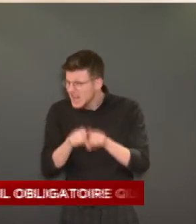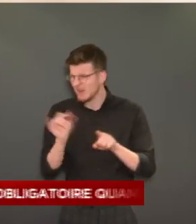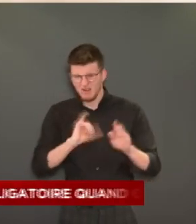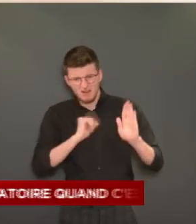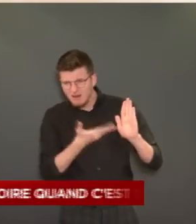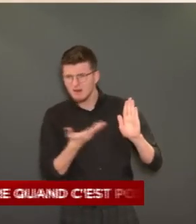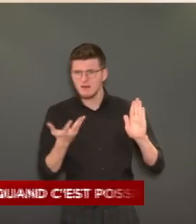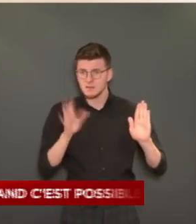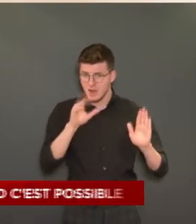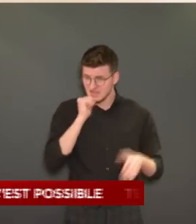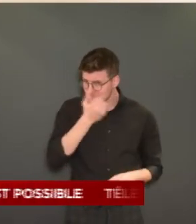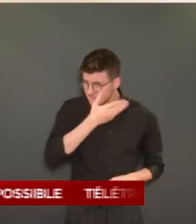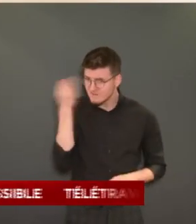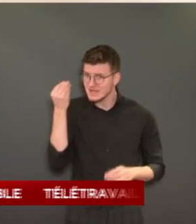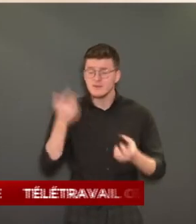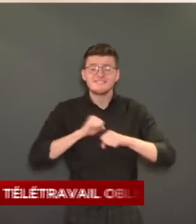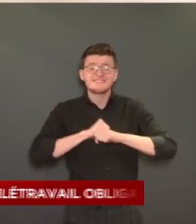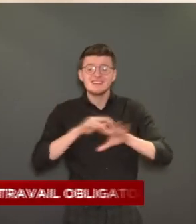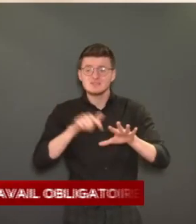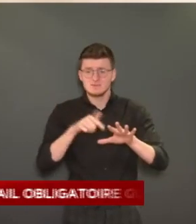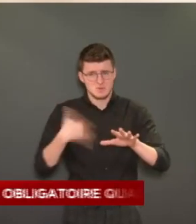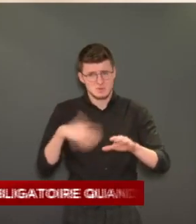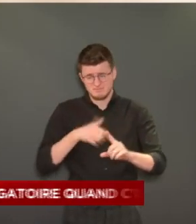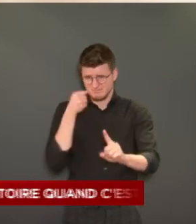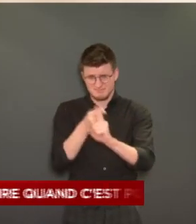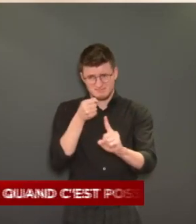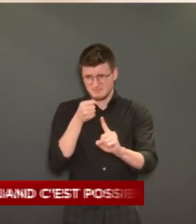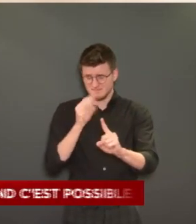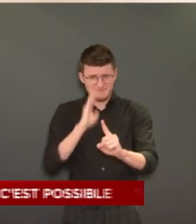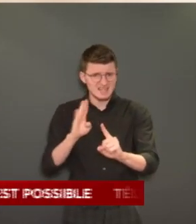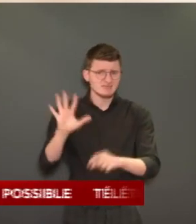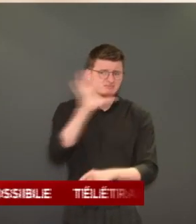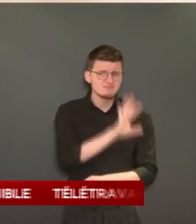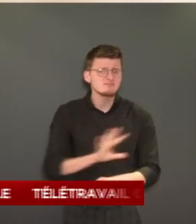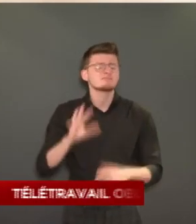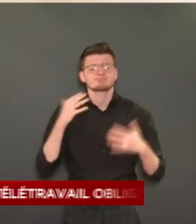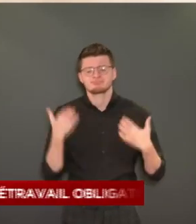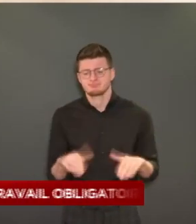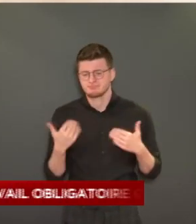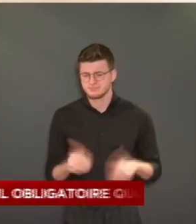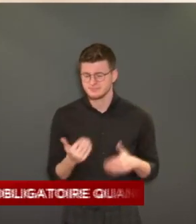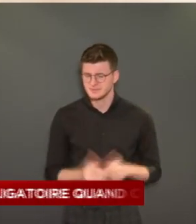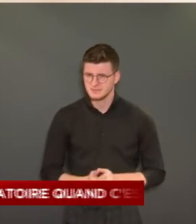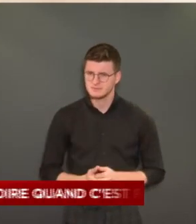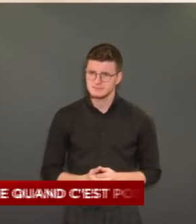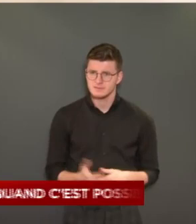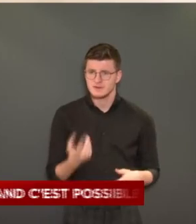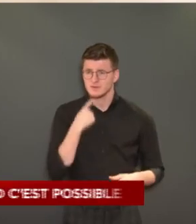N'oublions pas que ce virus touche notre pays et notre société d'une façon particulièrement